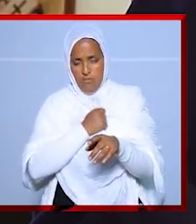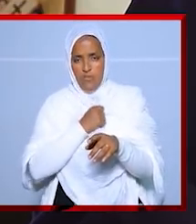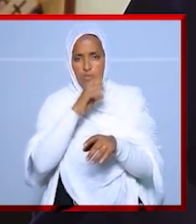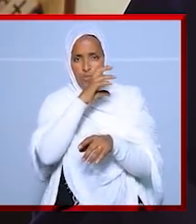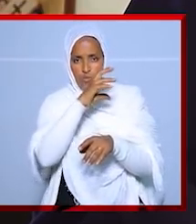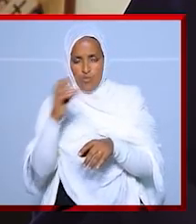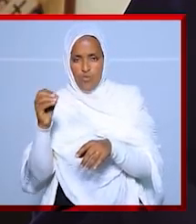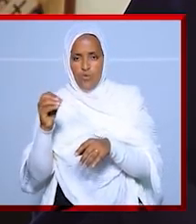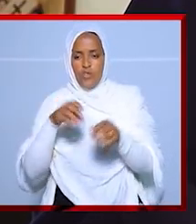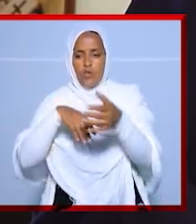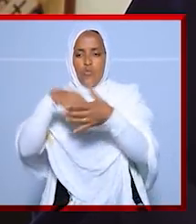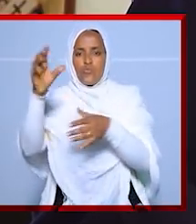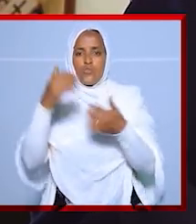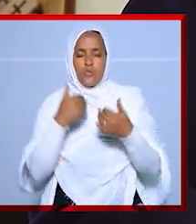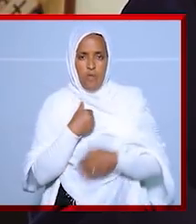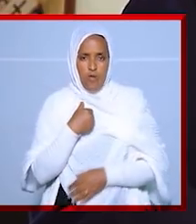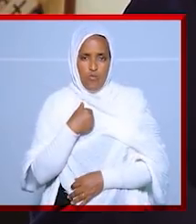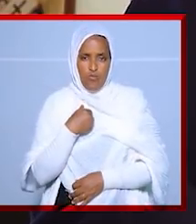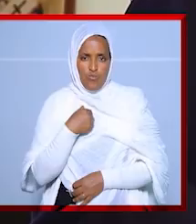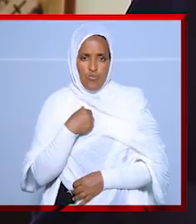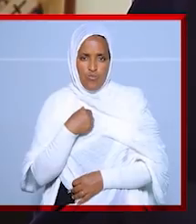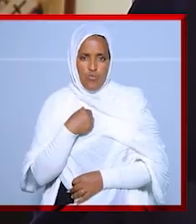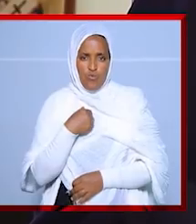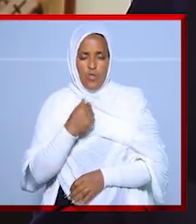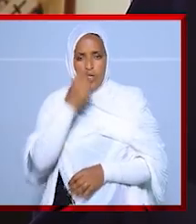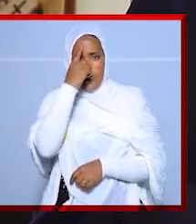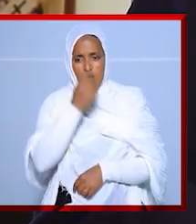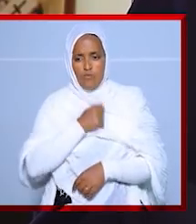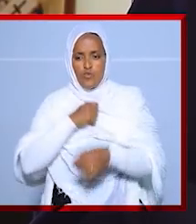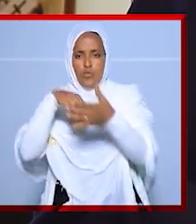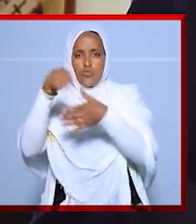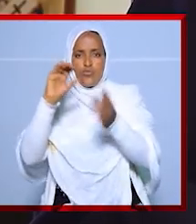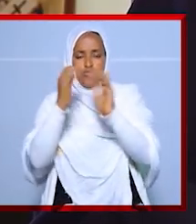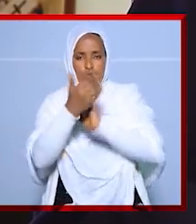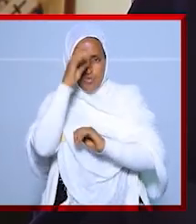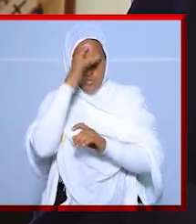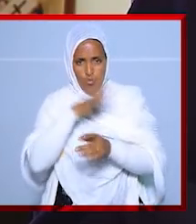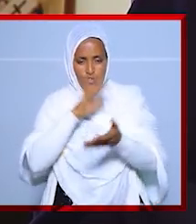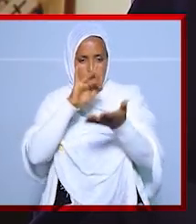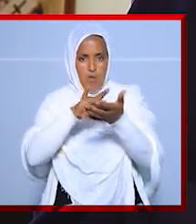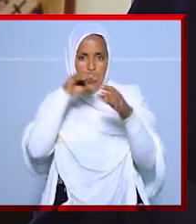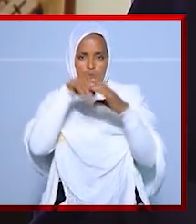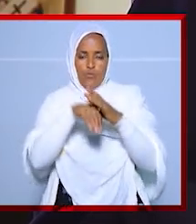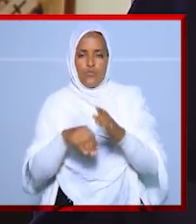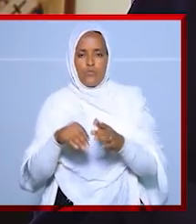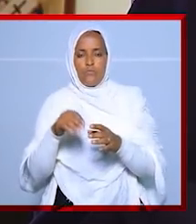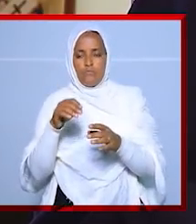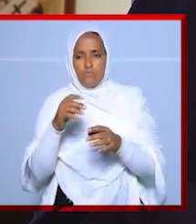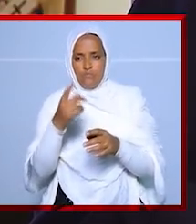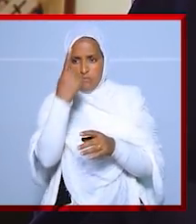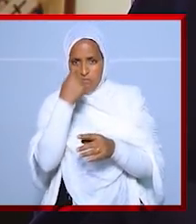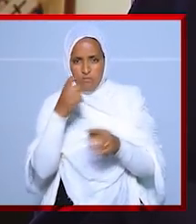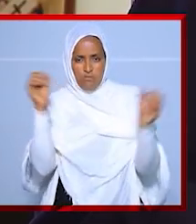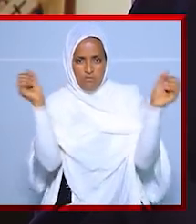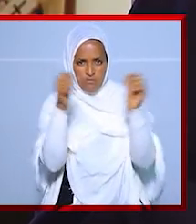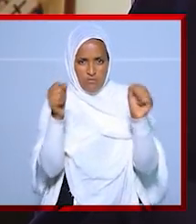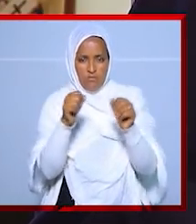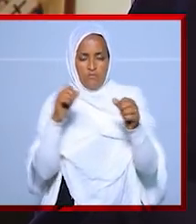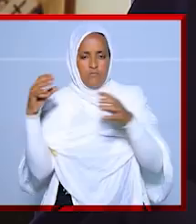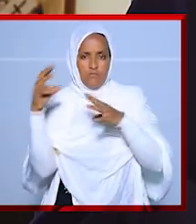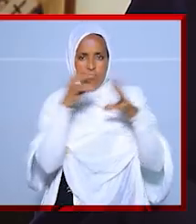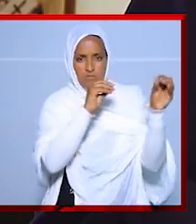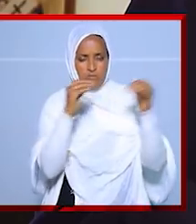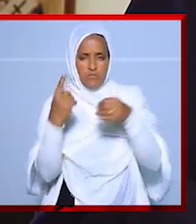በሚያምኑና ከውጭ ባሉ ከእምነቷ ውጭ በሆኑ ሰዎች መካከል የሚነሱ ጠቦችን፣